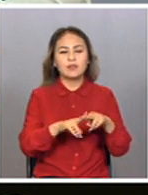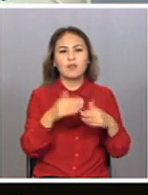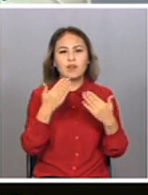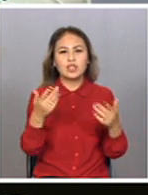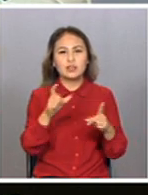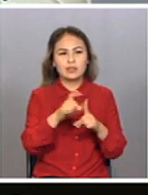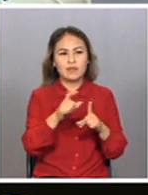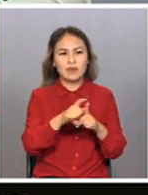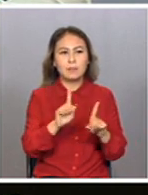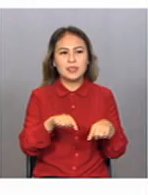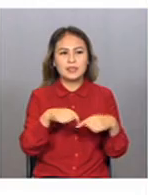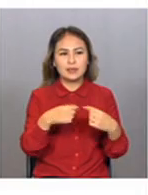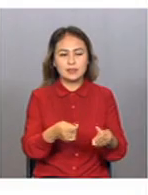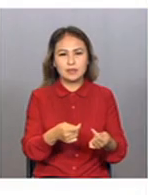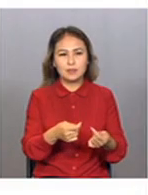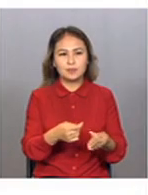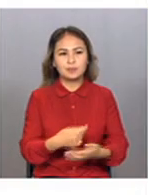слова, подсказки.